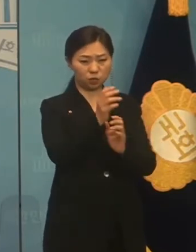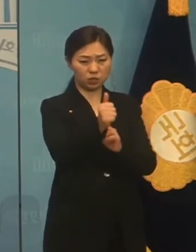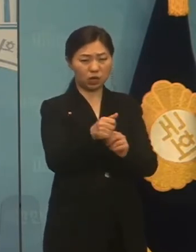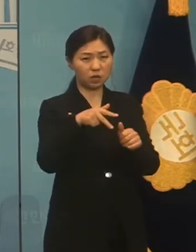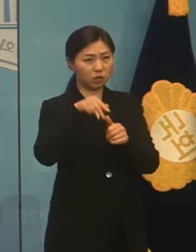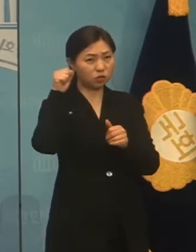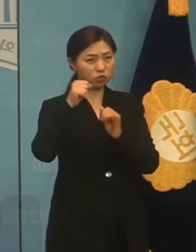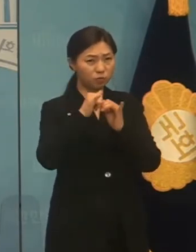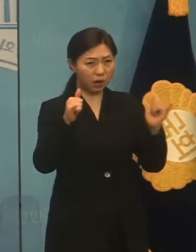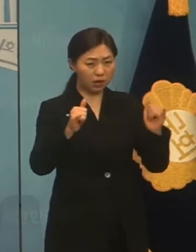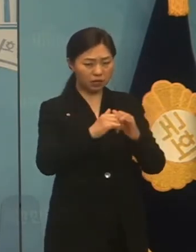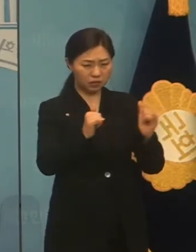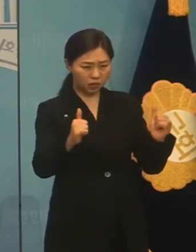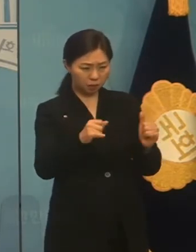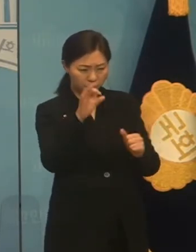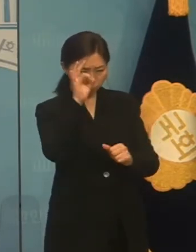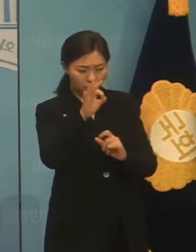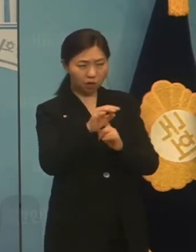불공정,